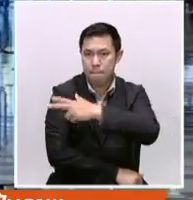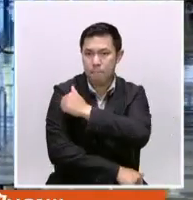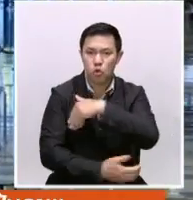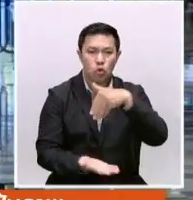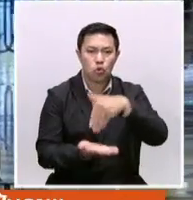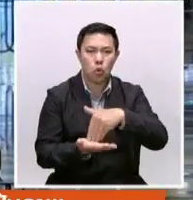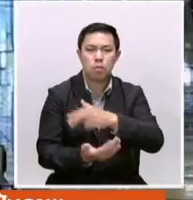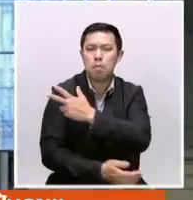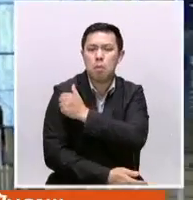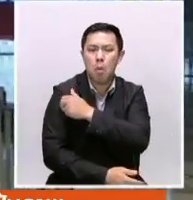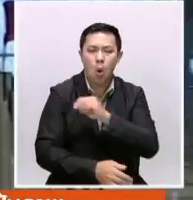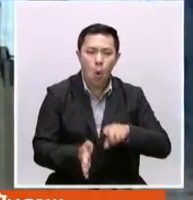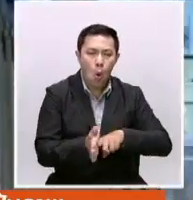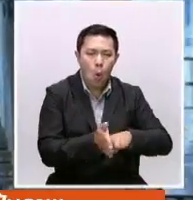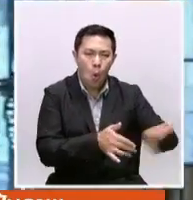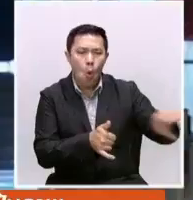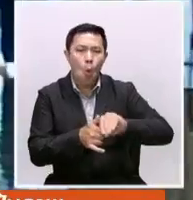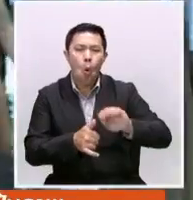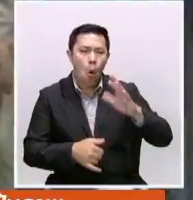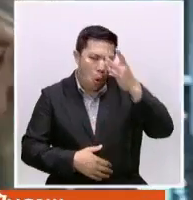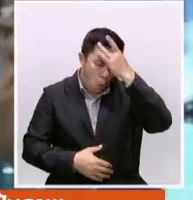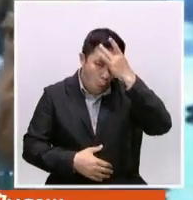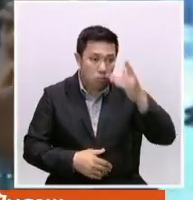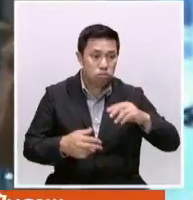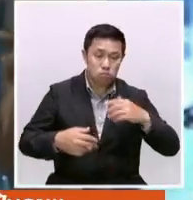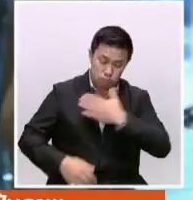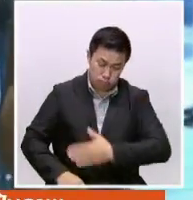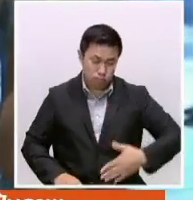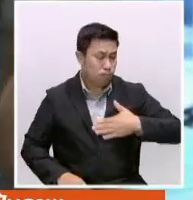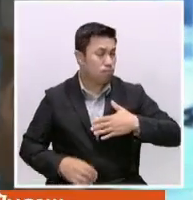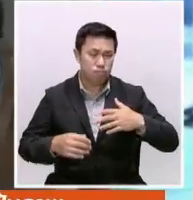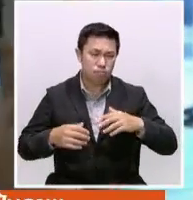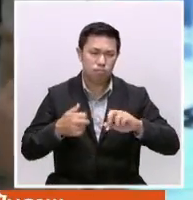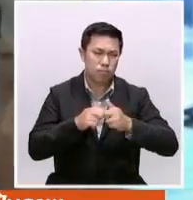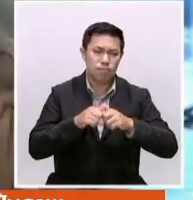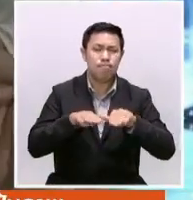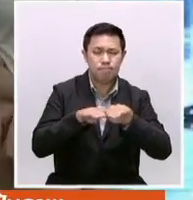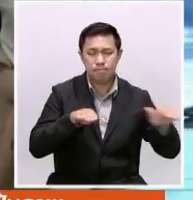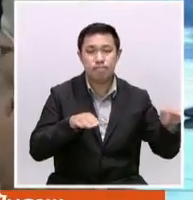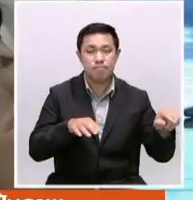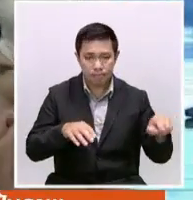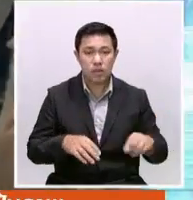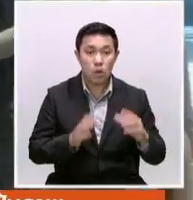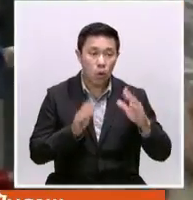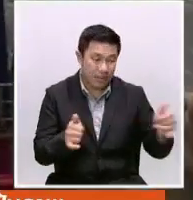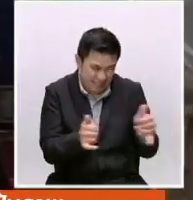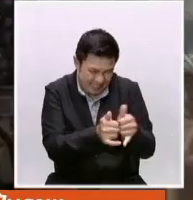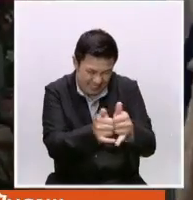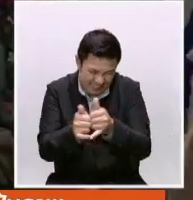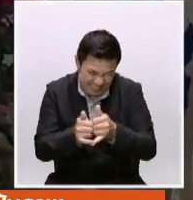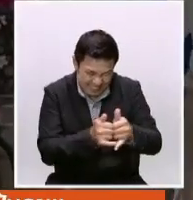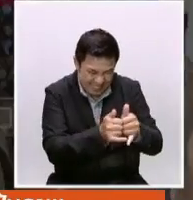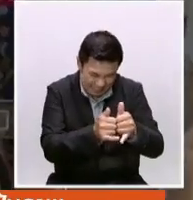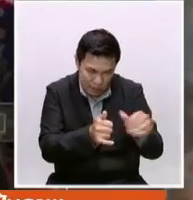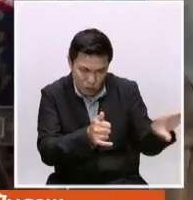าบาลศูนย์แพทย์โรคติดเชื้อแห่งชาติของสิงคโปร์อาการคงที่ครับผู้สัมผัสใกล้ชิด13คนนะครับระบุชื่อได้ห